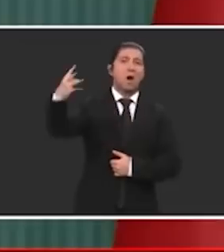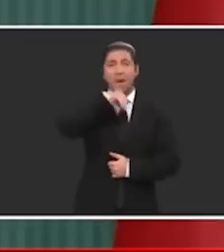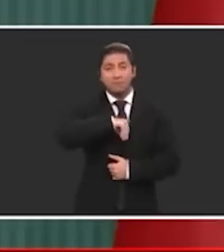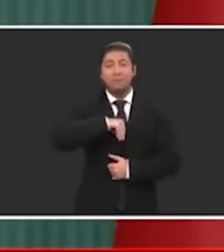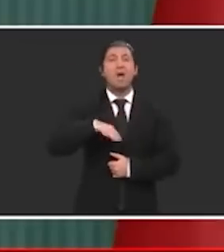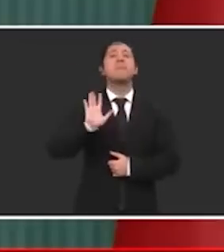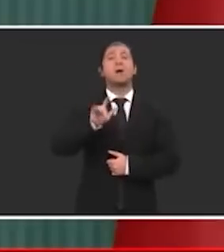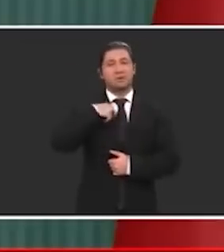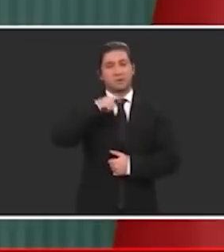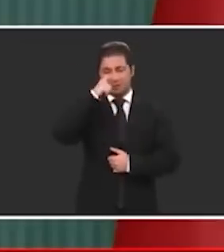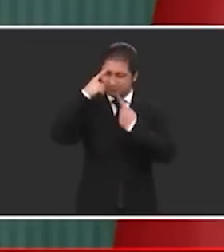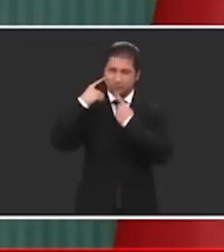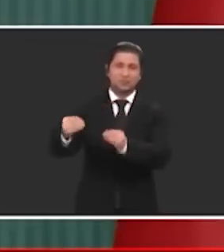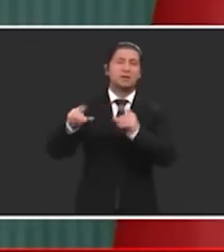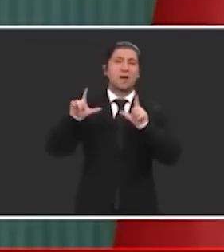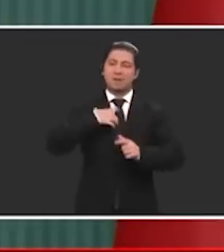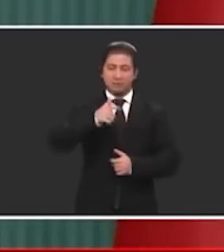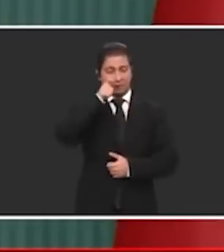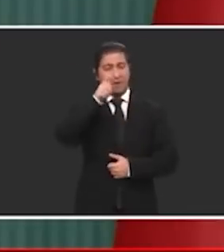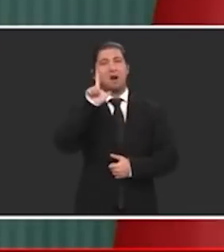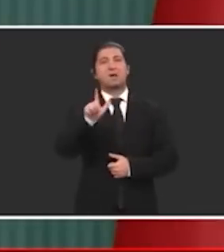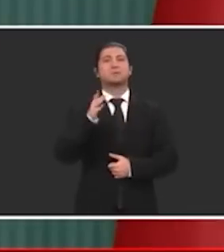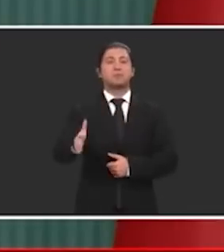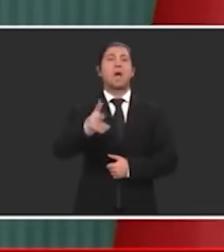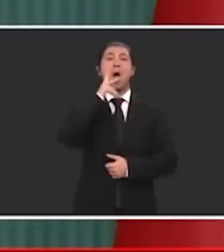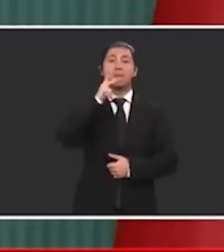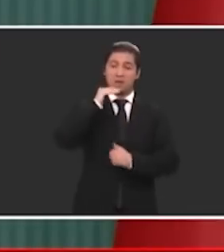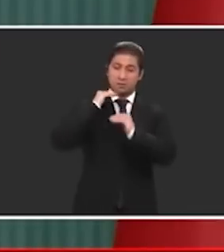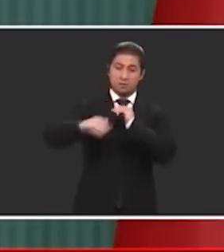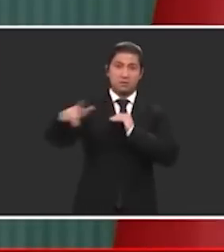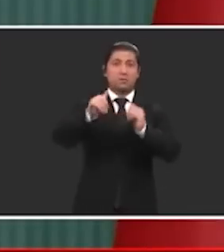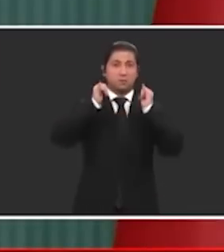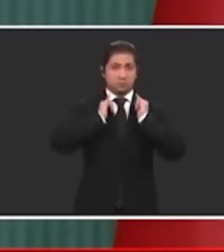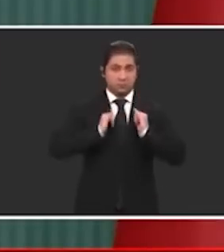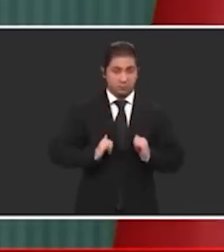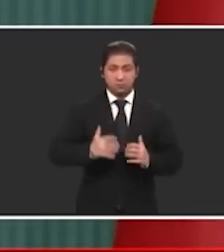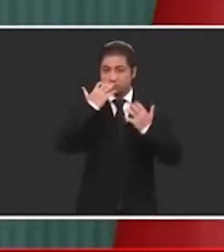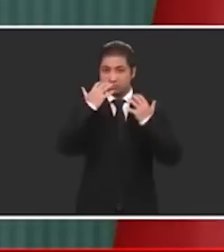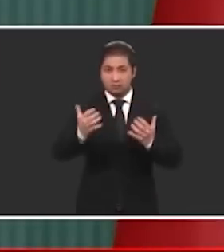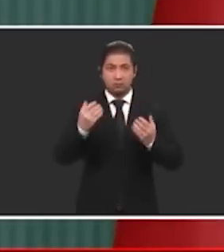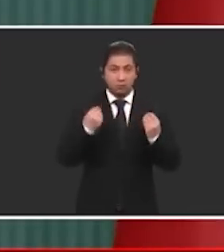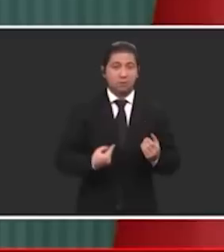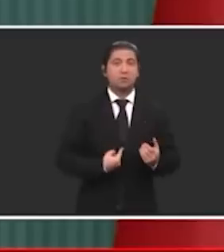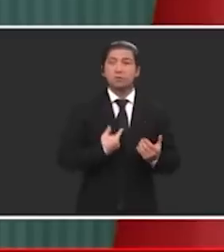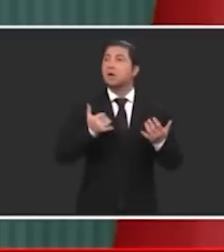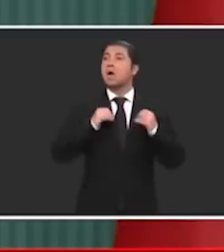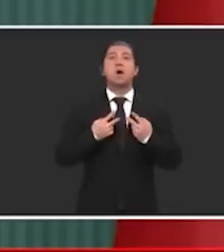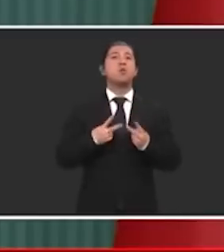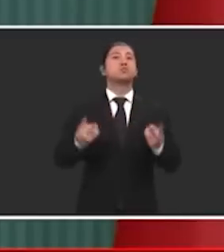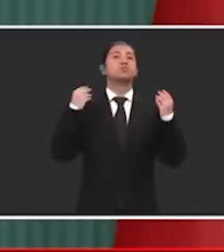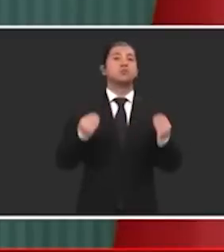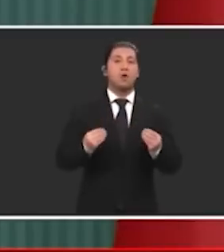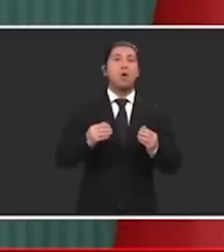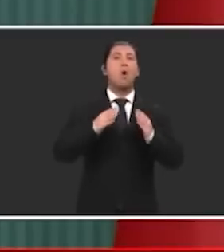vermemesini bekliyoruz. Ermeni halkının refahı, huzuru, esenliği